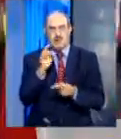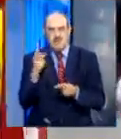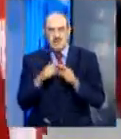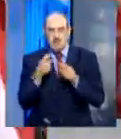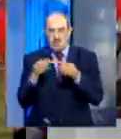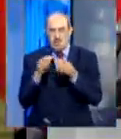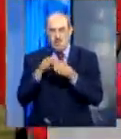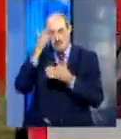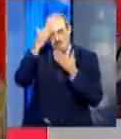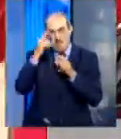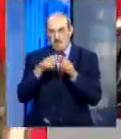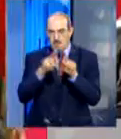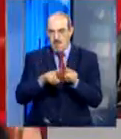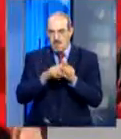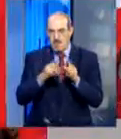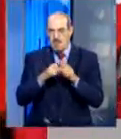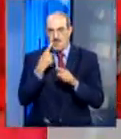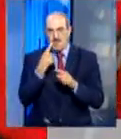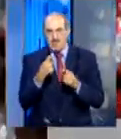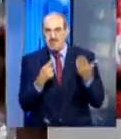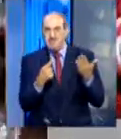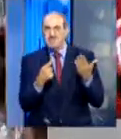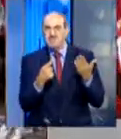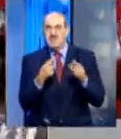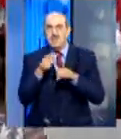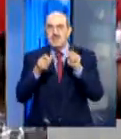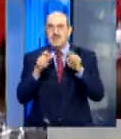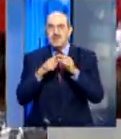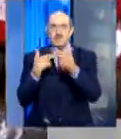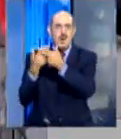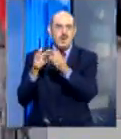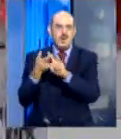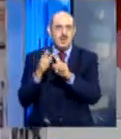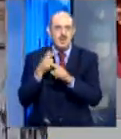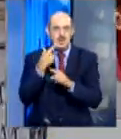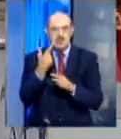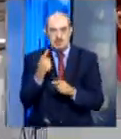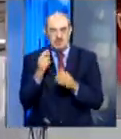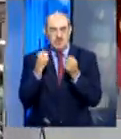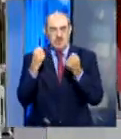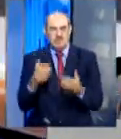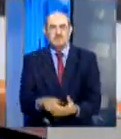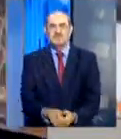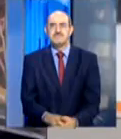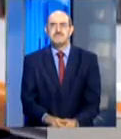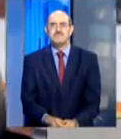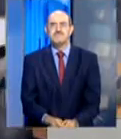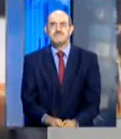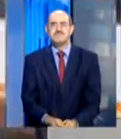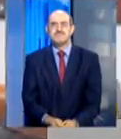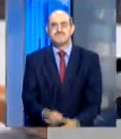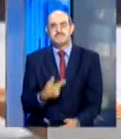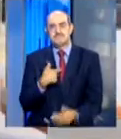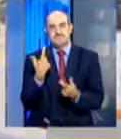النظام المخزني، صور يحملها هؤلاء ليرددوا صداها أينما كانوا. من 1956 وهذا